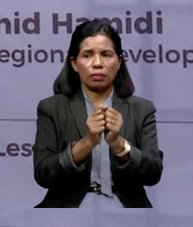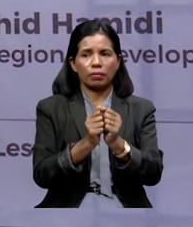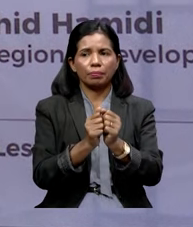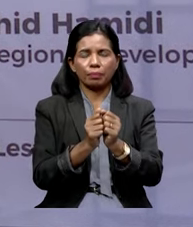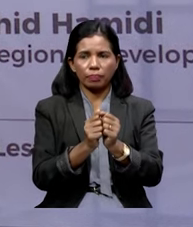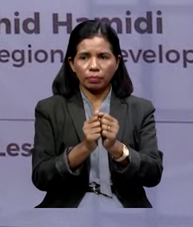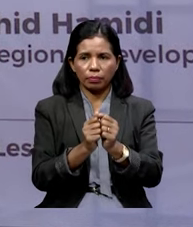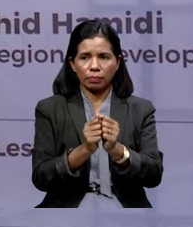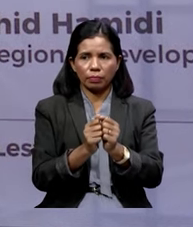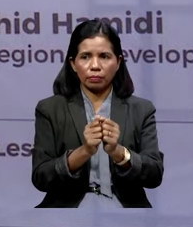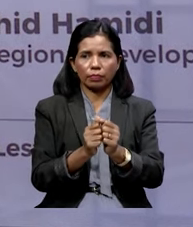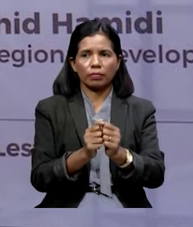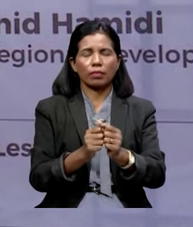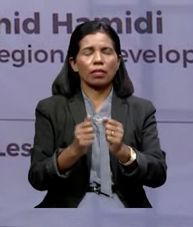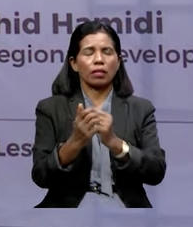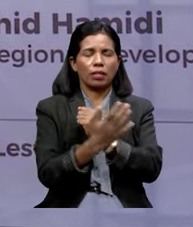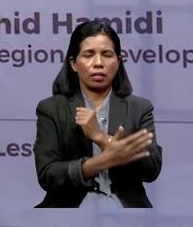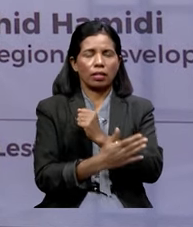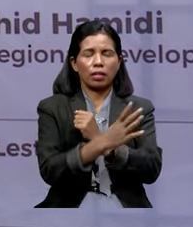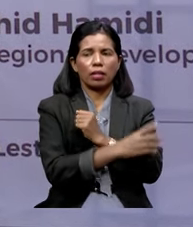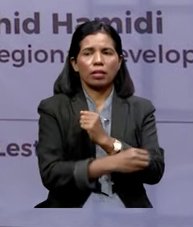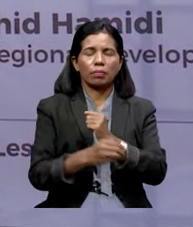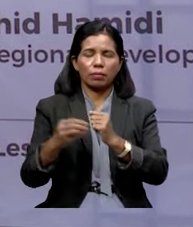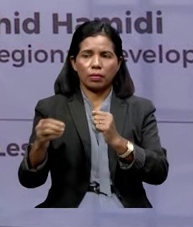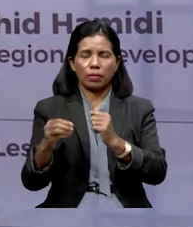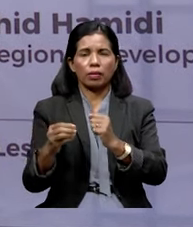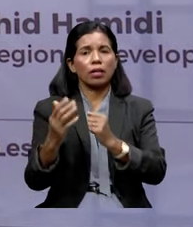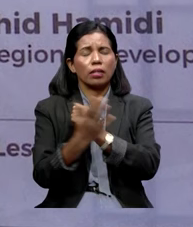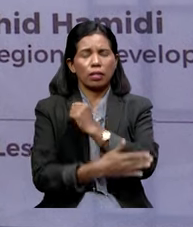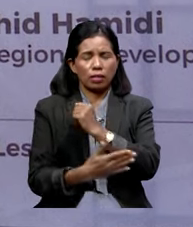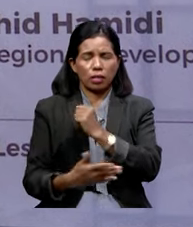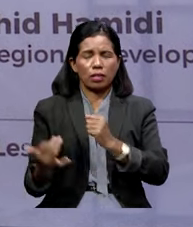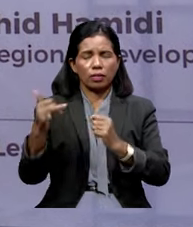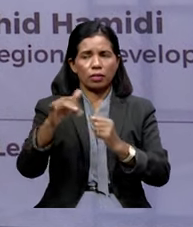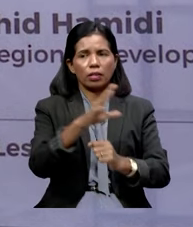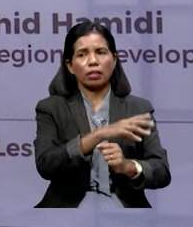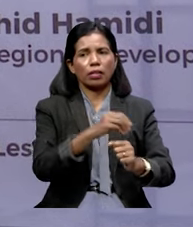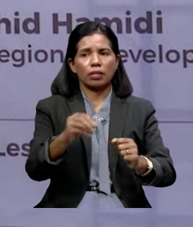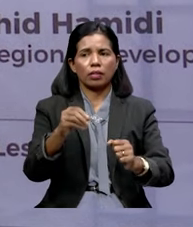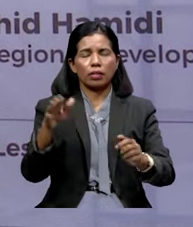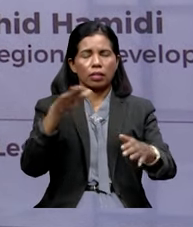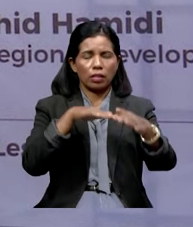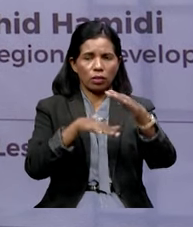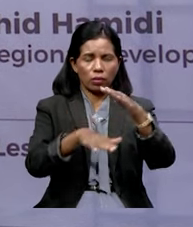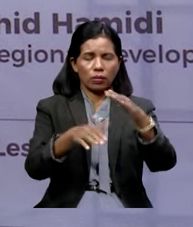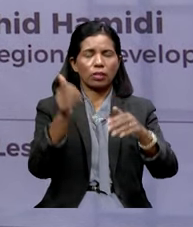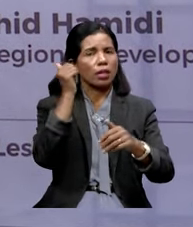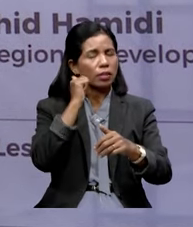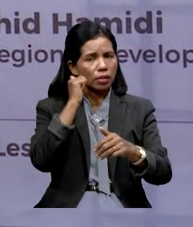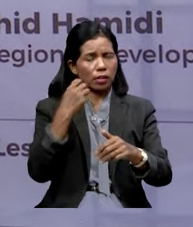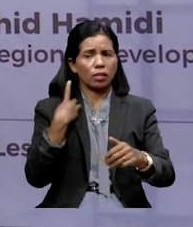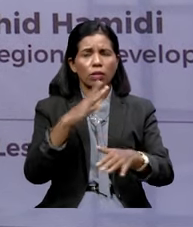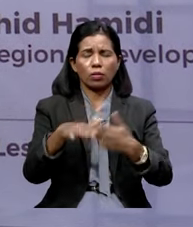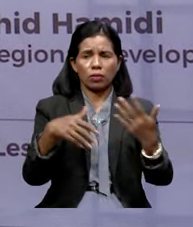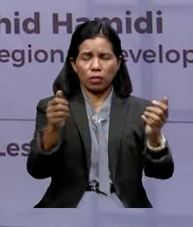dengan negara-negara Jiran ataupun negara yang di bawah ASEAN untuk kita